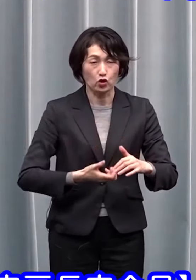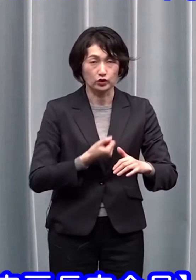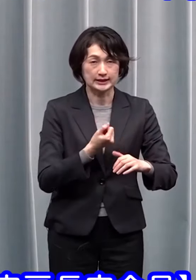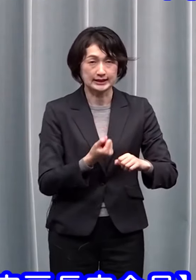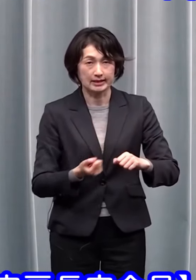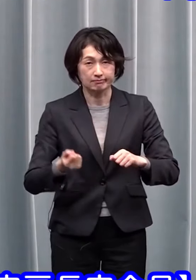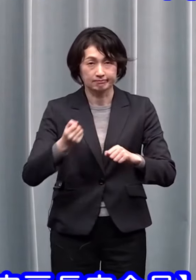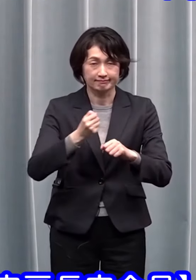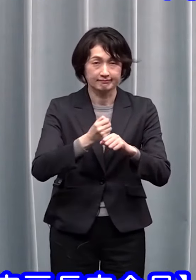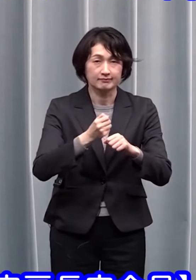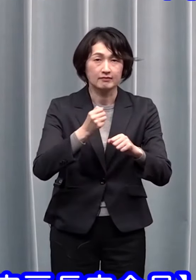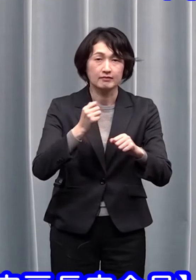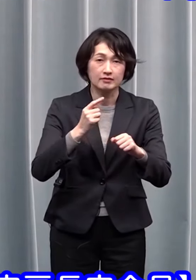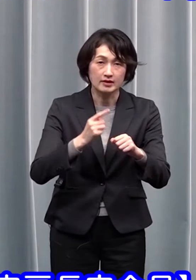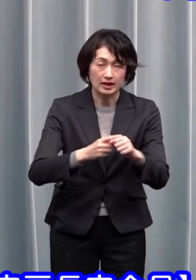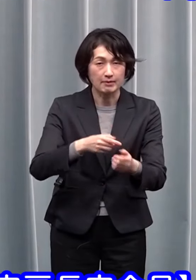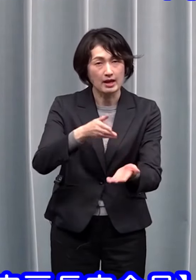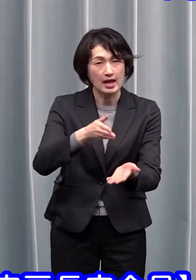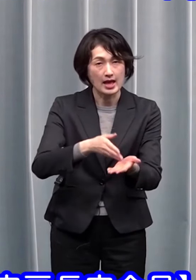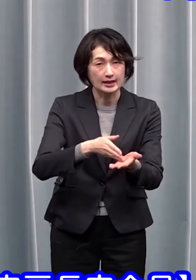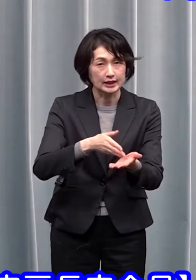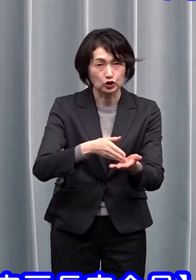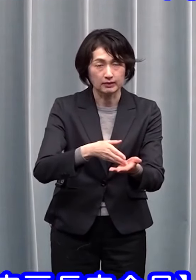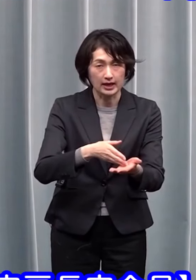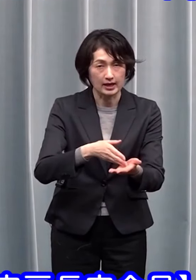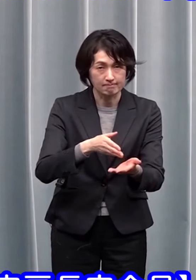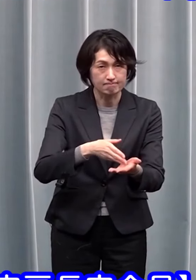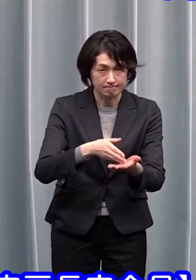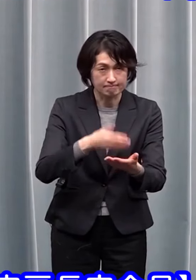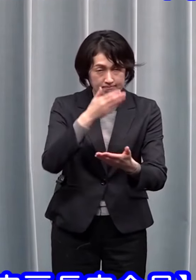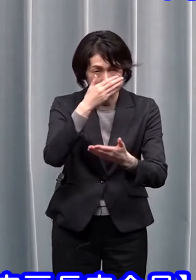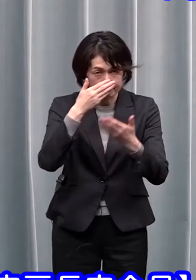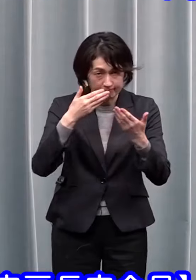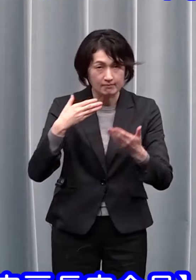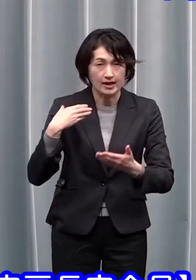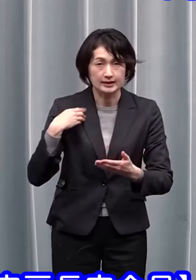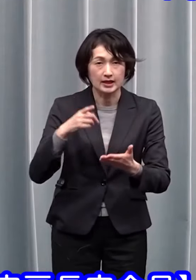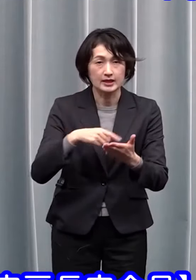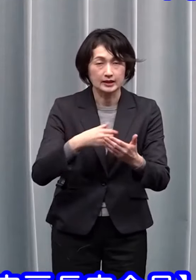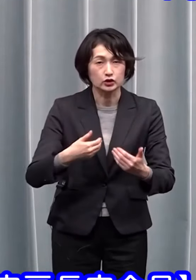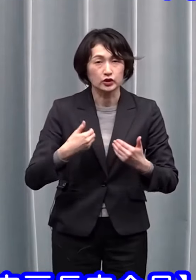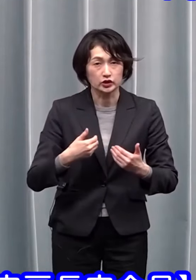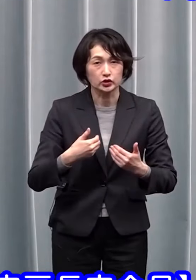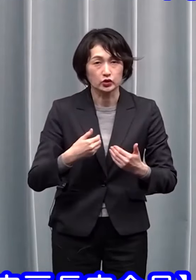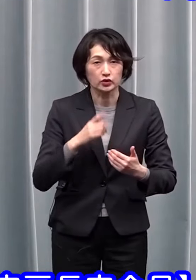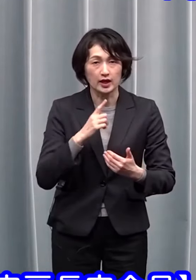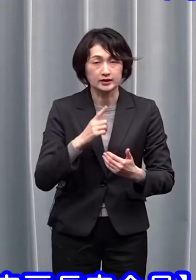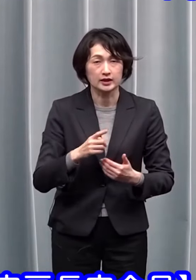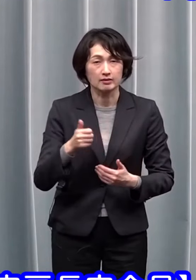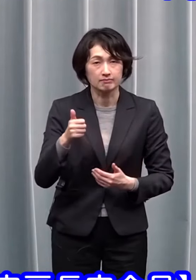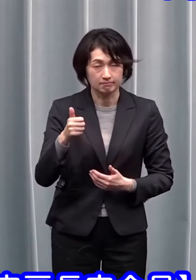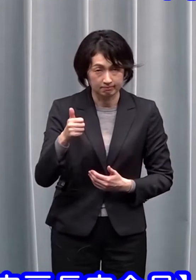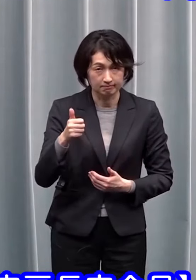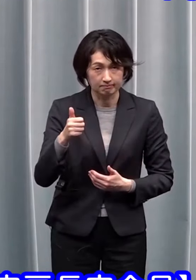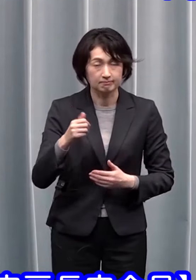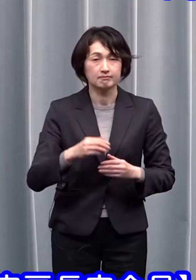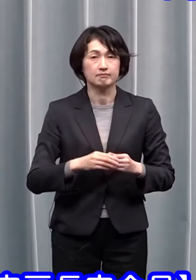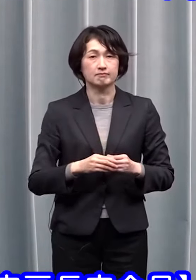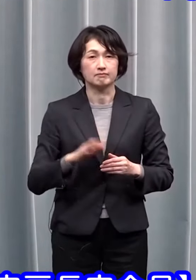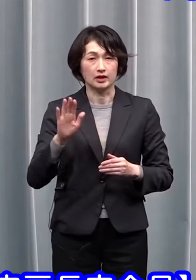て関係者には説明責任を果たしてもらわなければならないと、こういうふうに述べられているものと承知をしております